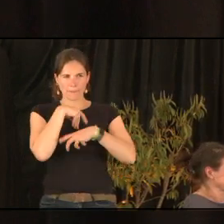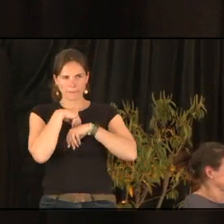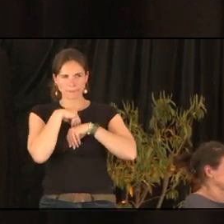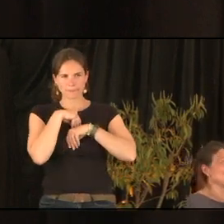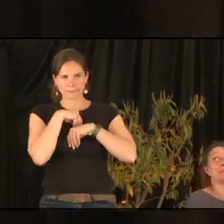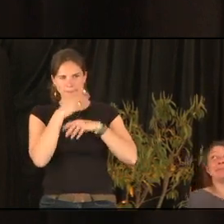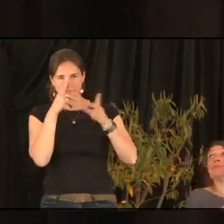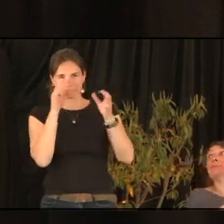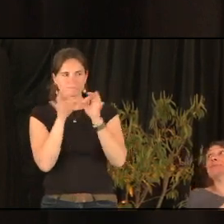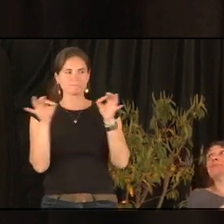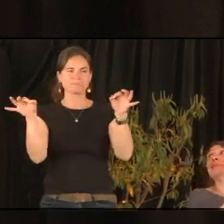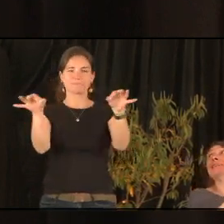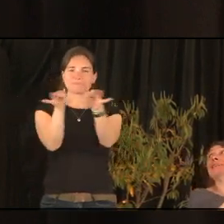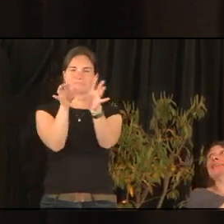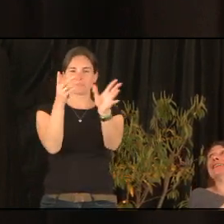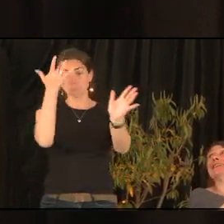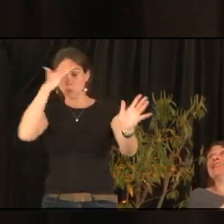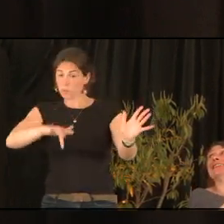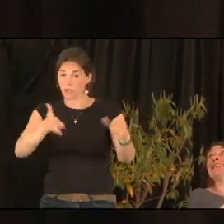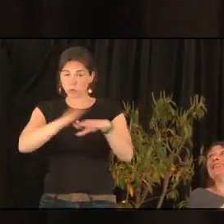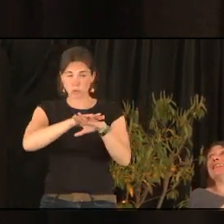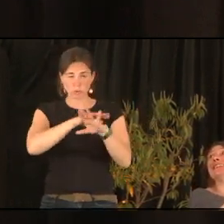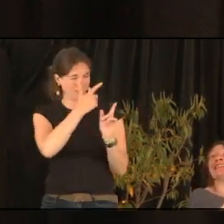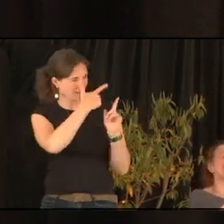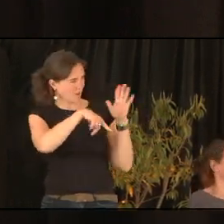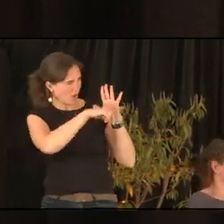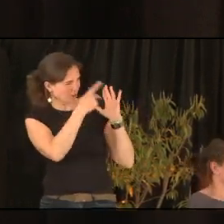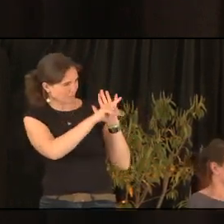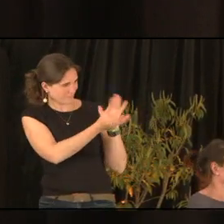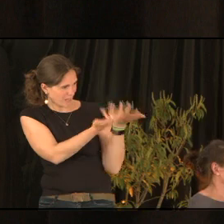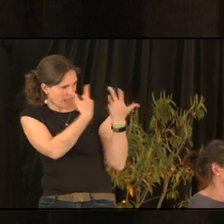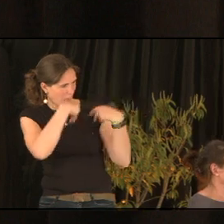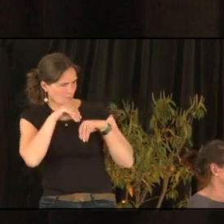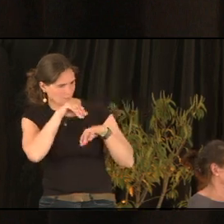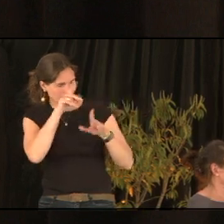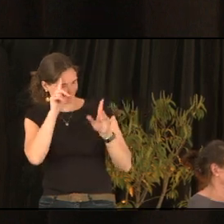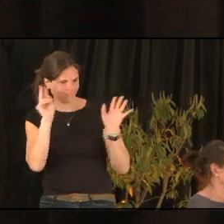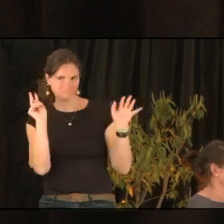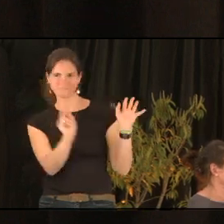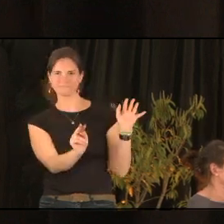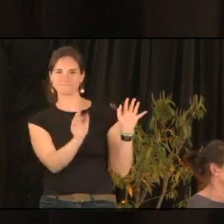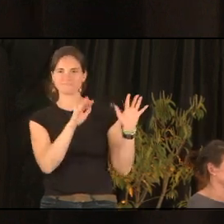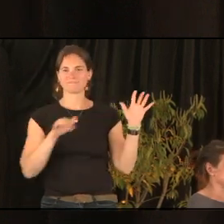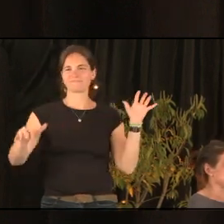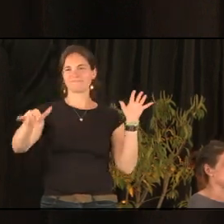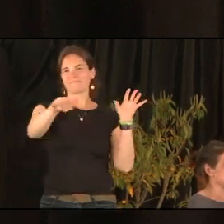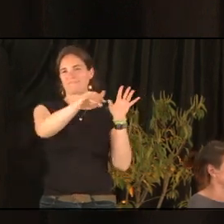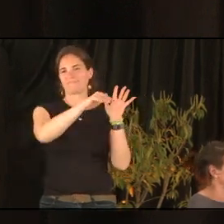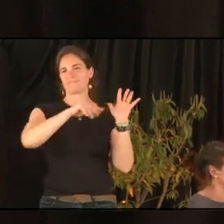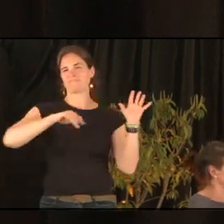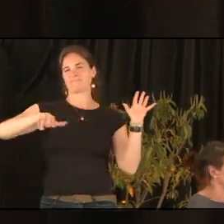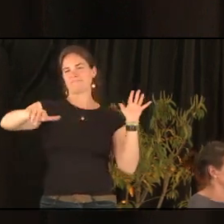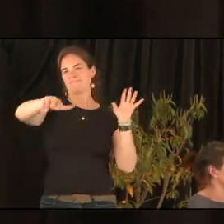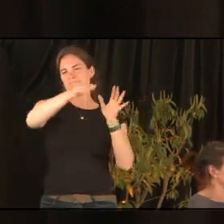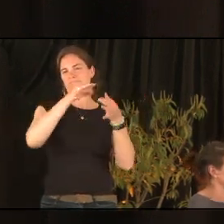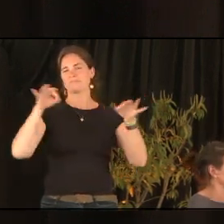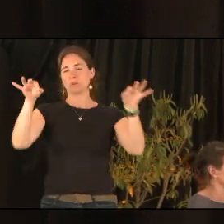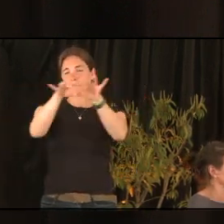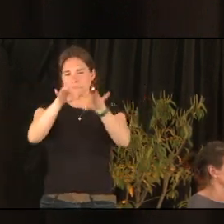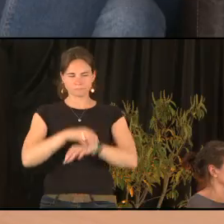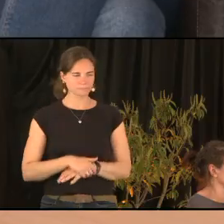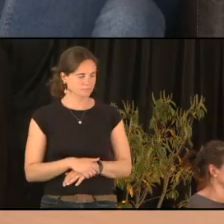on sent qu'on y va. Et je vous laisse une langue qui soit à même, à travers les yeux de ce vieux militaire désabusé,